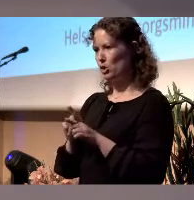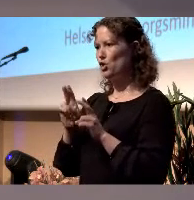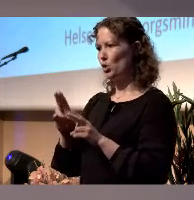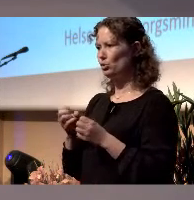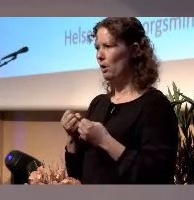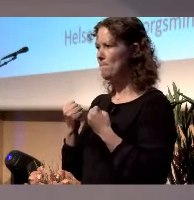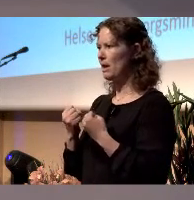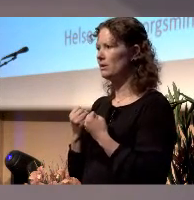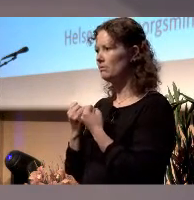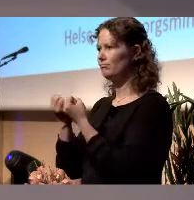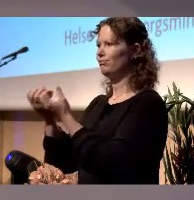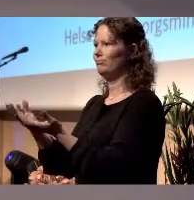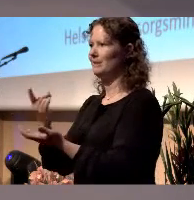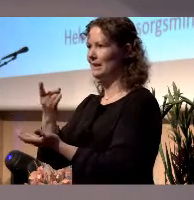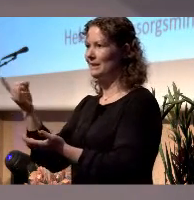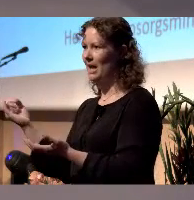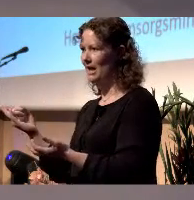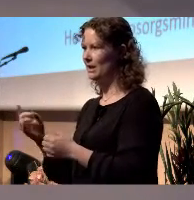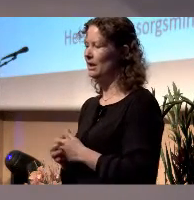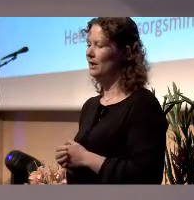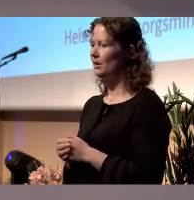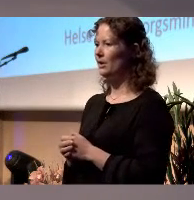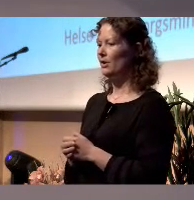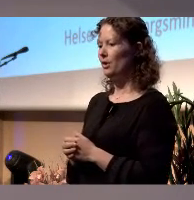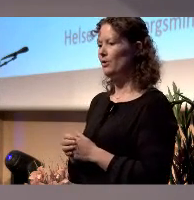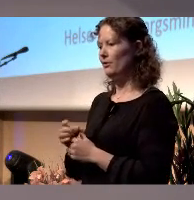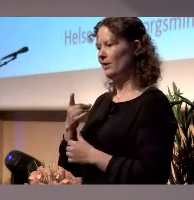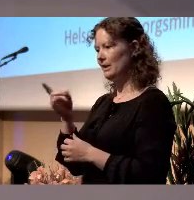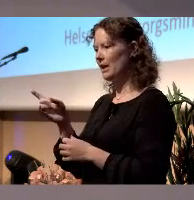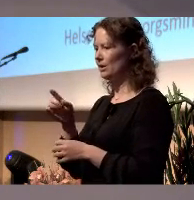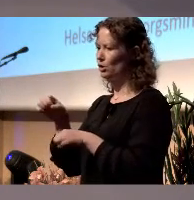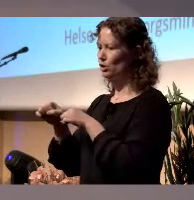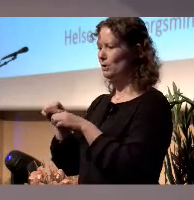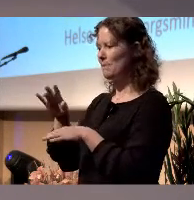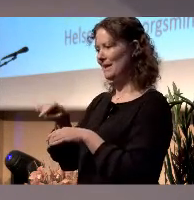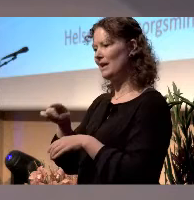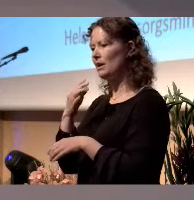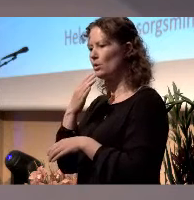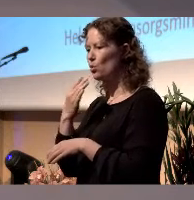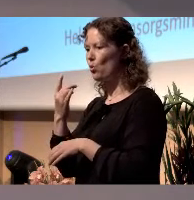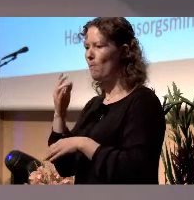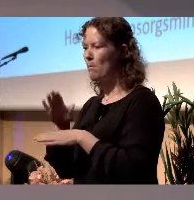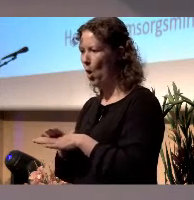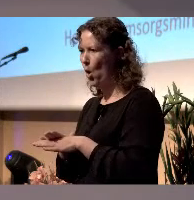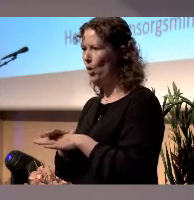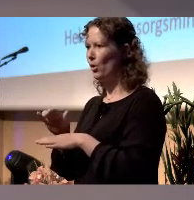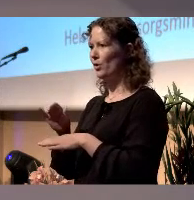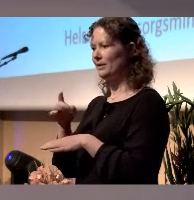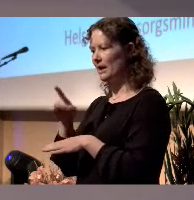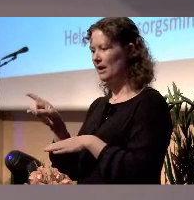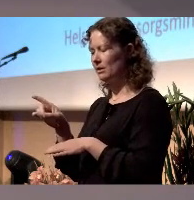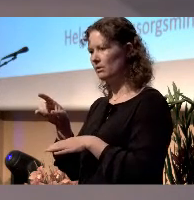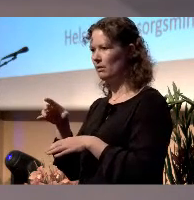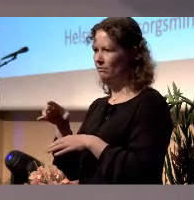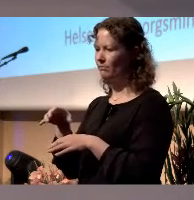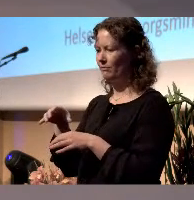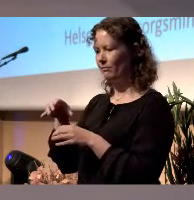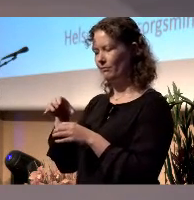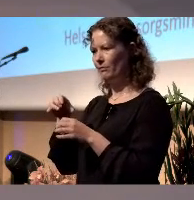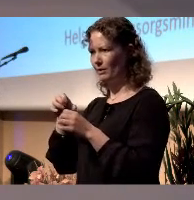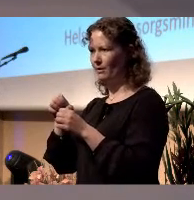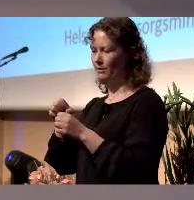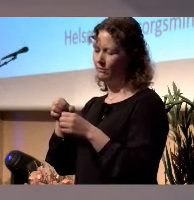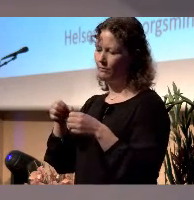dere. For dere skal gjøre mer av det som dere er gode til. Derfor skal vi også fange tidstyvene og kutte ned